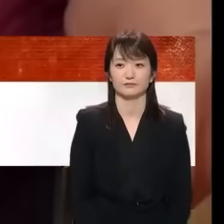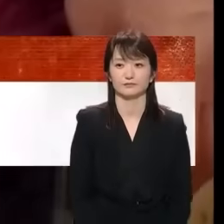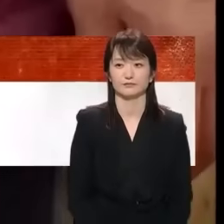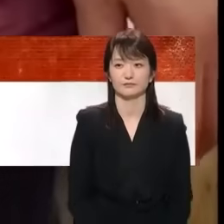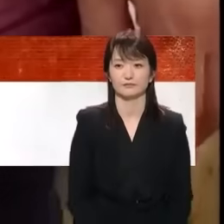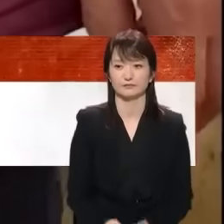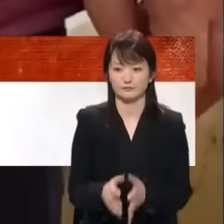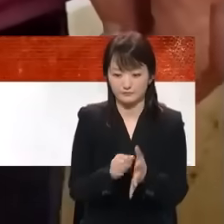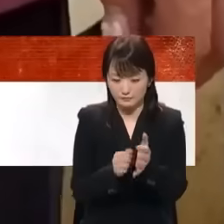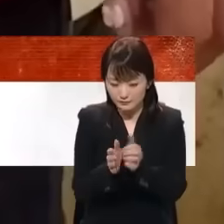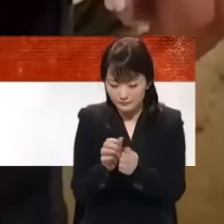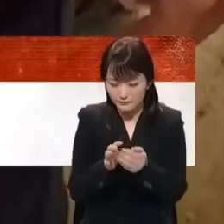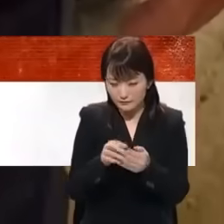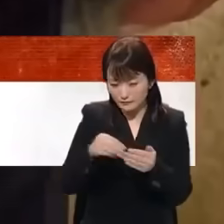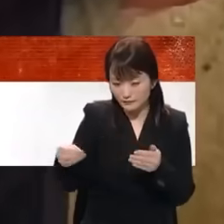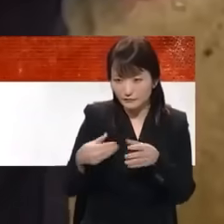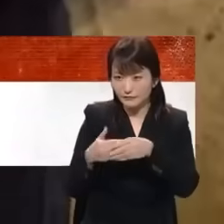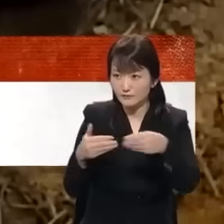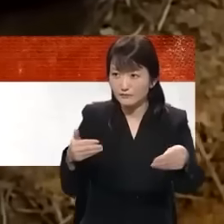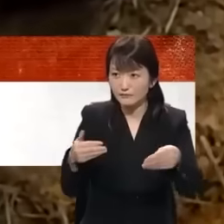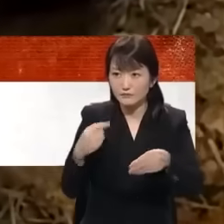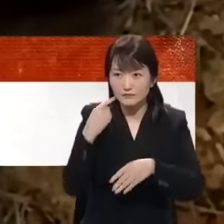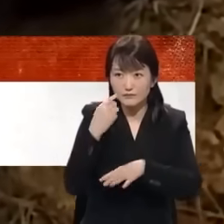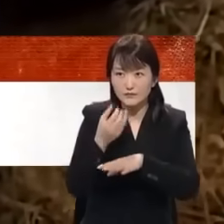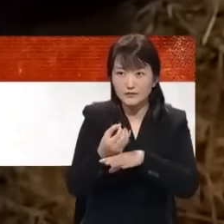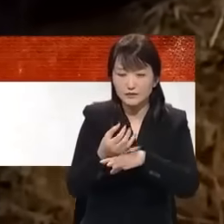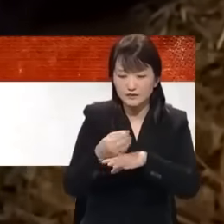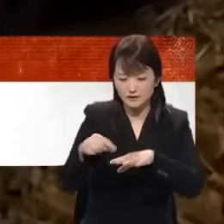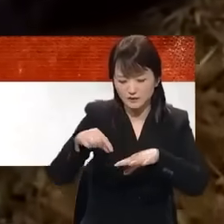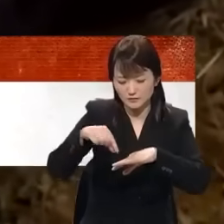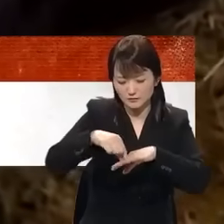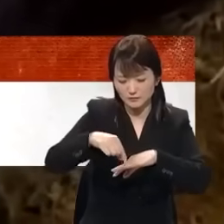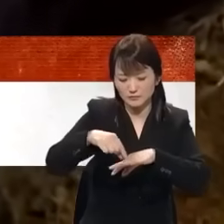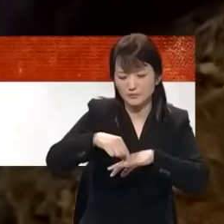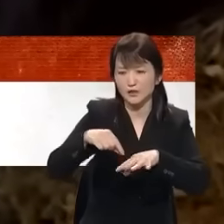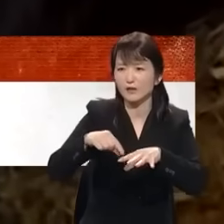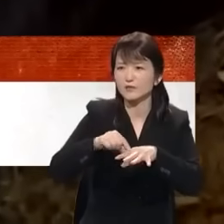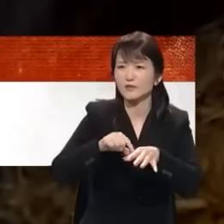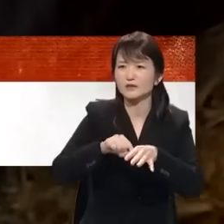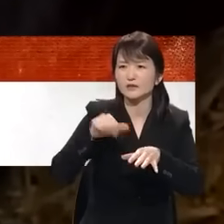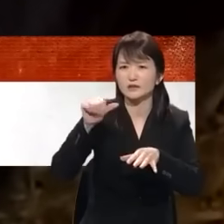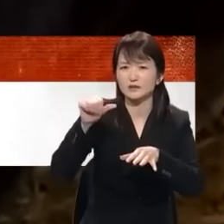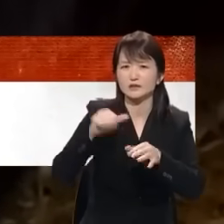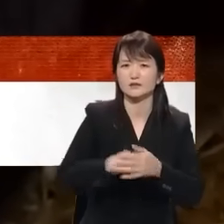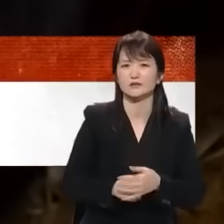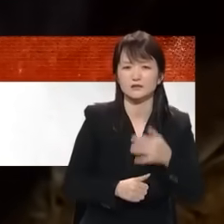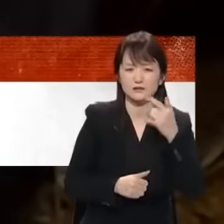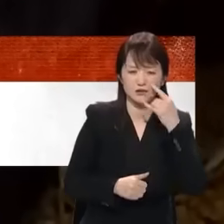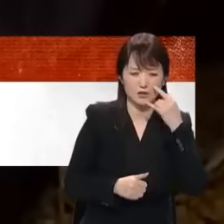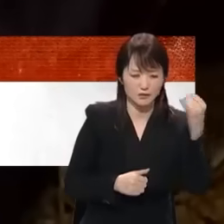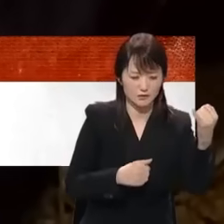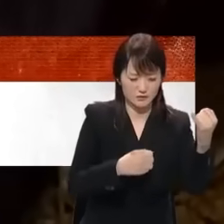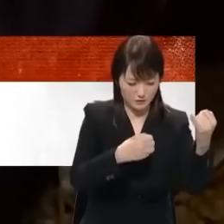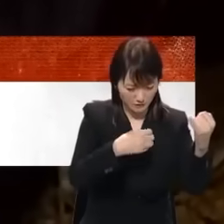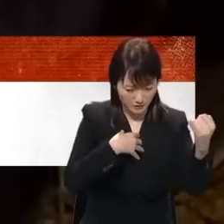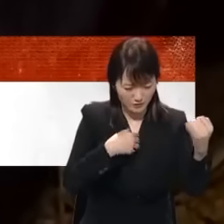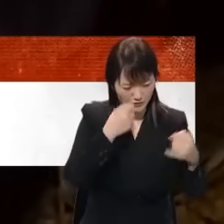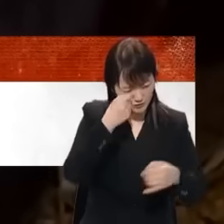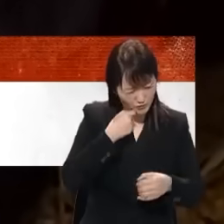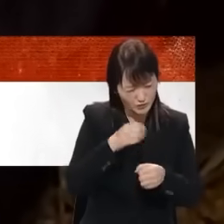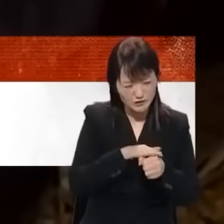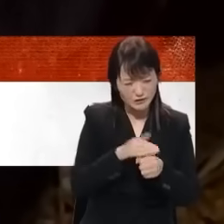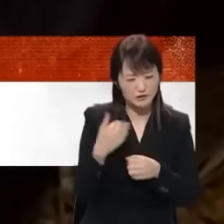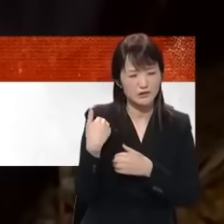장갑을 벗었더니 무슨 뭐 이렇게 금반지 끄고 계셨다 그냥 어머니께서 이제 불쌍하다고 그냥 보내주라고